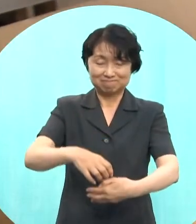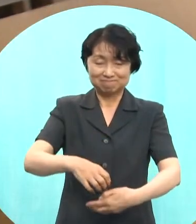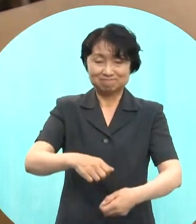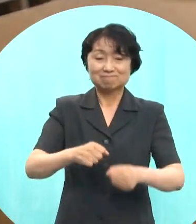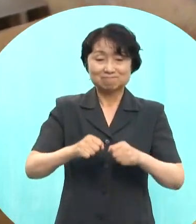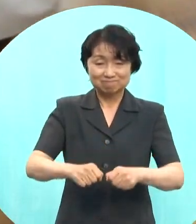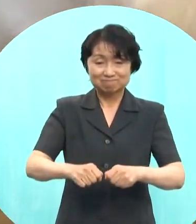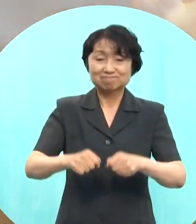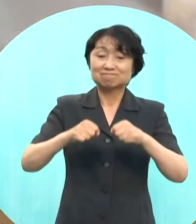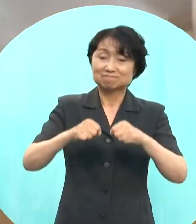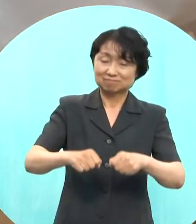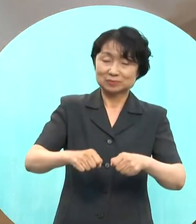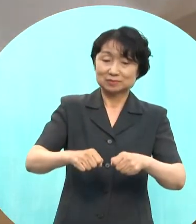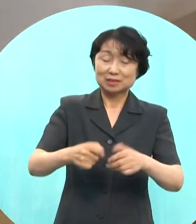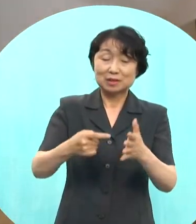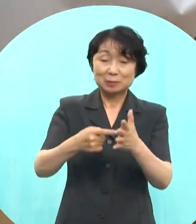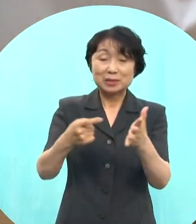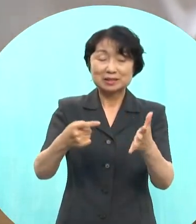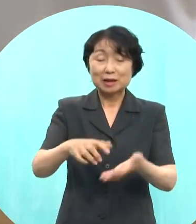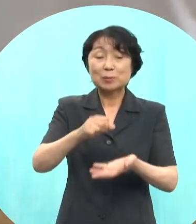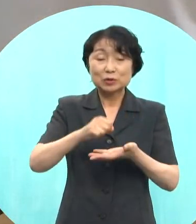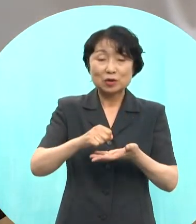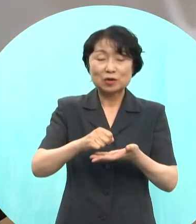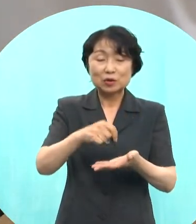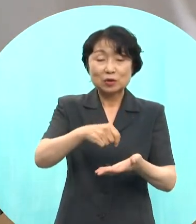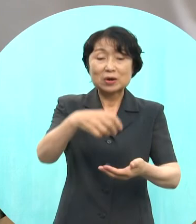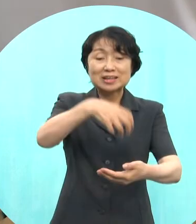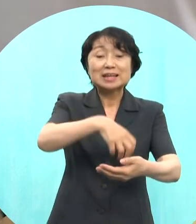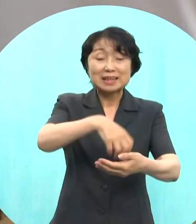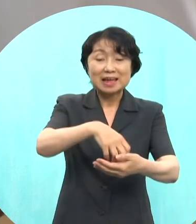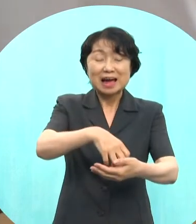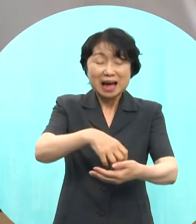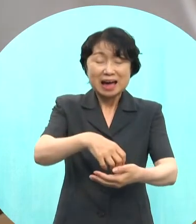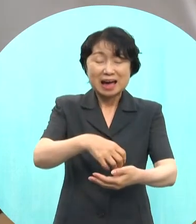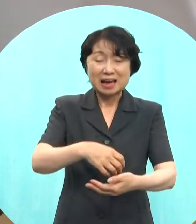よいしょ、これ一緒に持った、はい、 ここに入れて、 はいはい、ここに